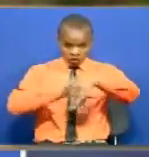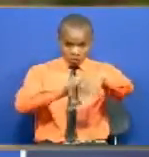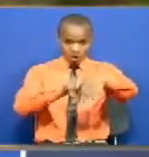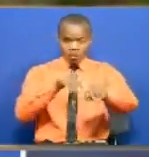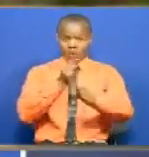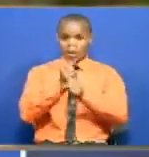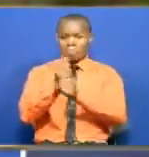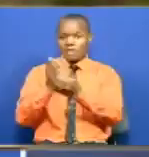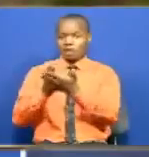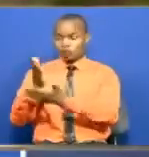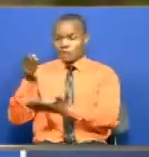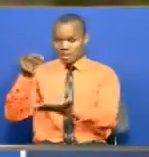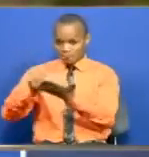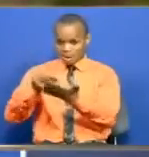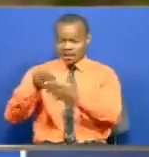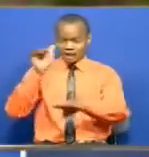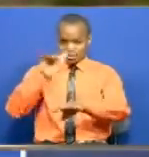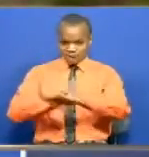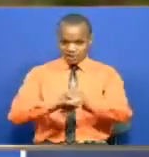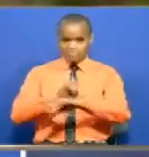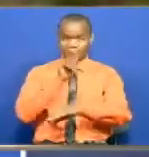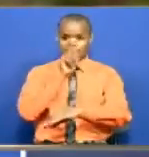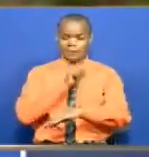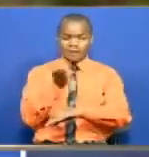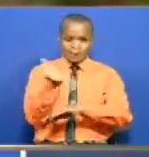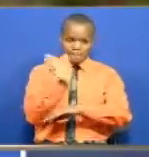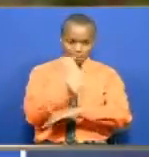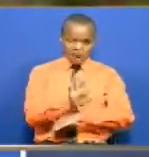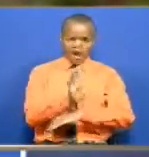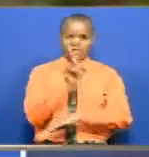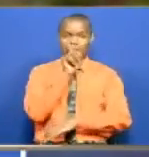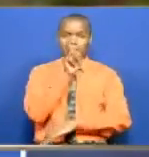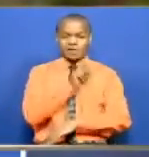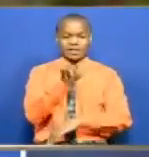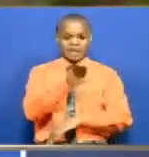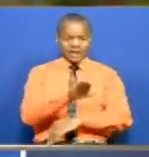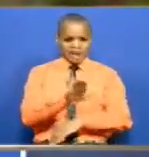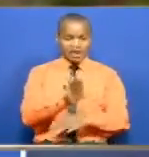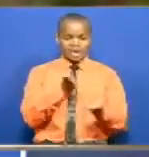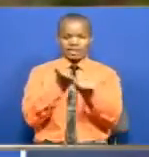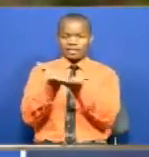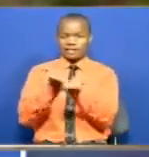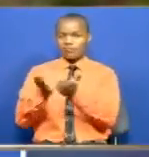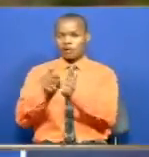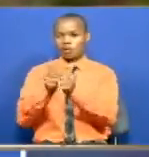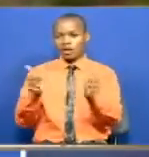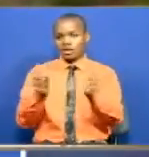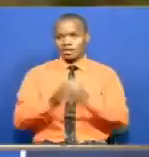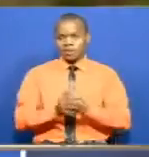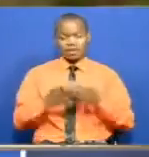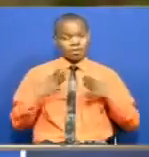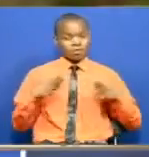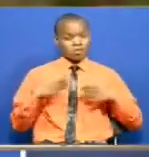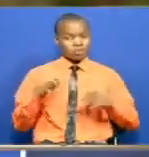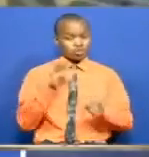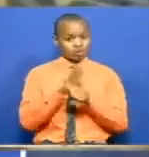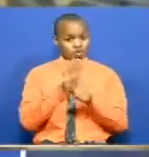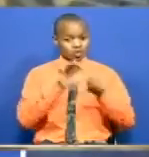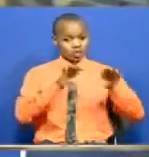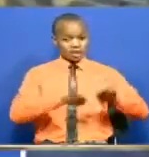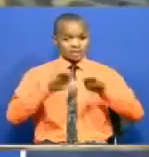pesa zimepatikana na zimerudishwa. Ndio sifanye kazi yenye inastahili. Juu watu wanaumia kusema